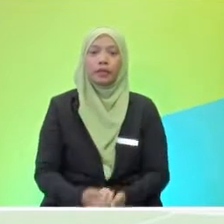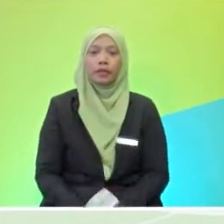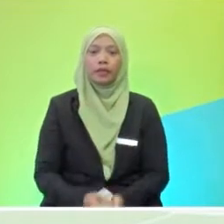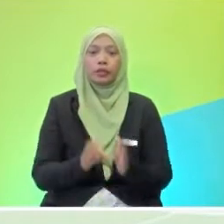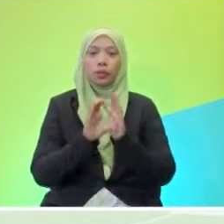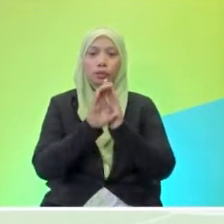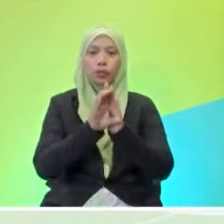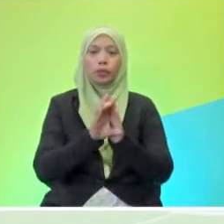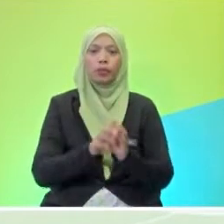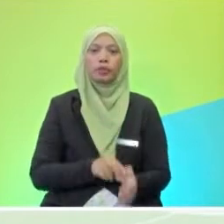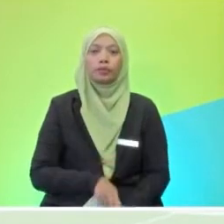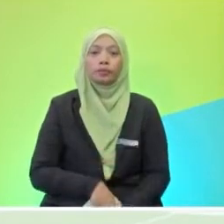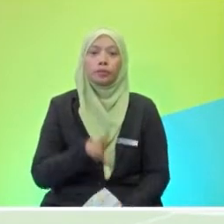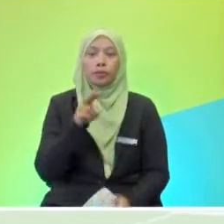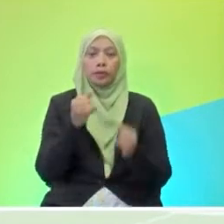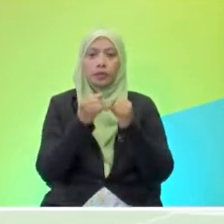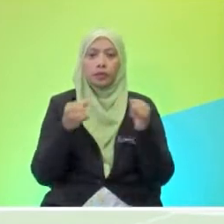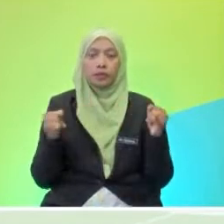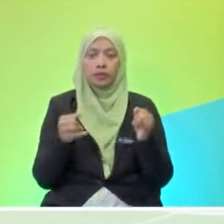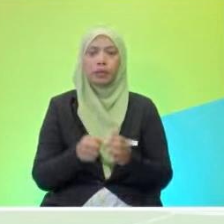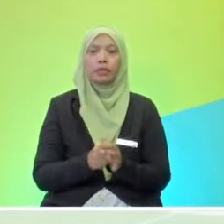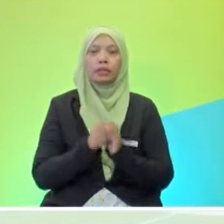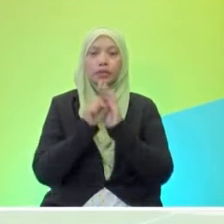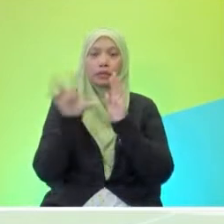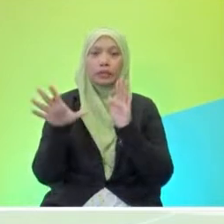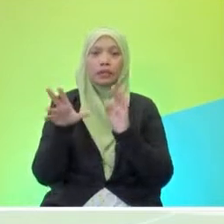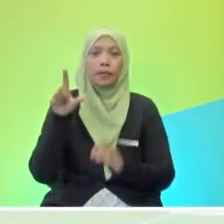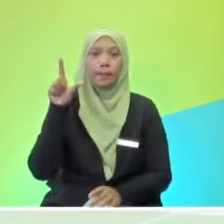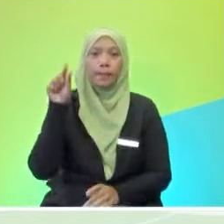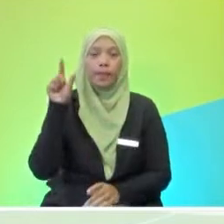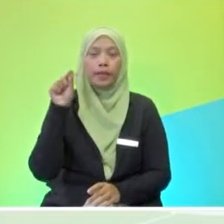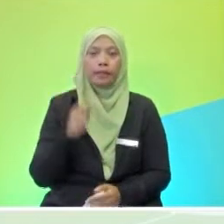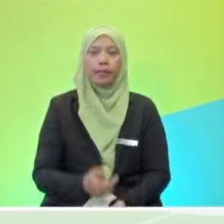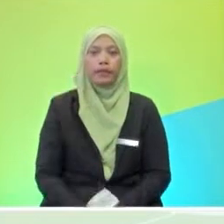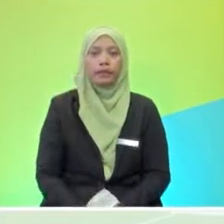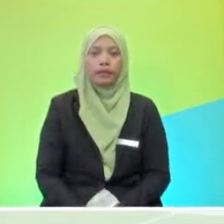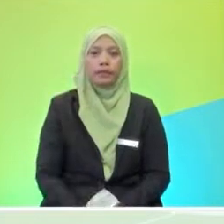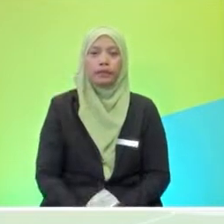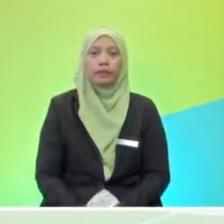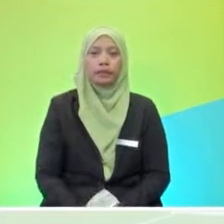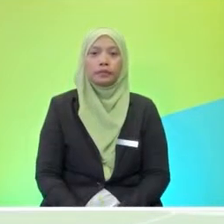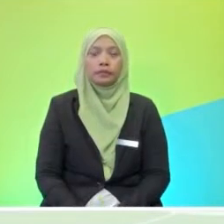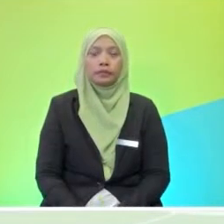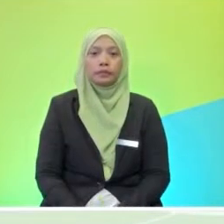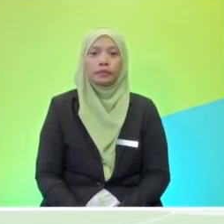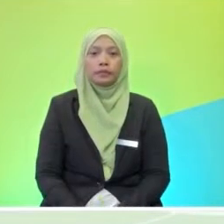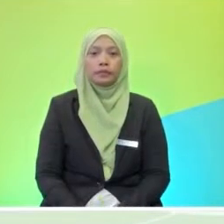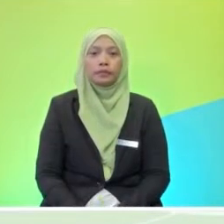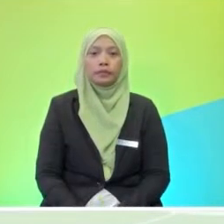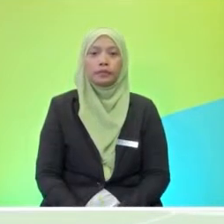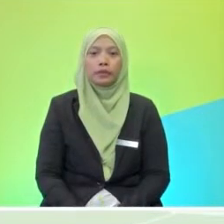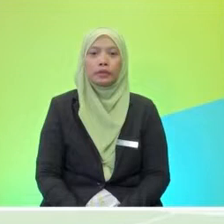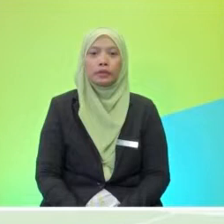dua jenis sistem pepejal jenis organik dan bukan organik Oke organik itu contohnya